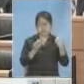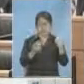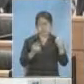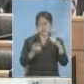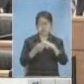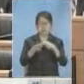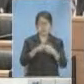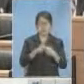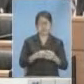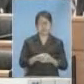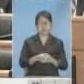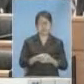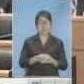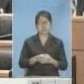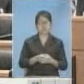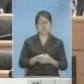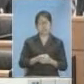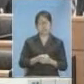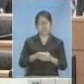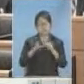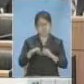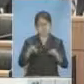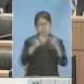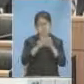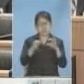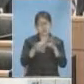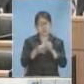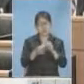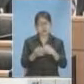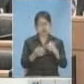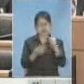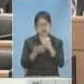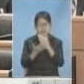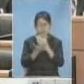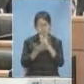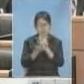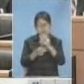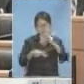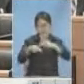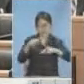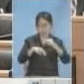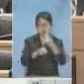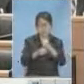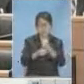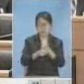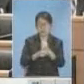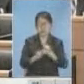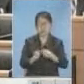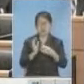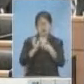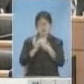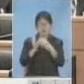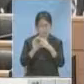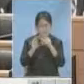ยเฉพาะอย่างยิ่งนะครับในเรื่องของการกระจายอำนาจในของส่วนกลางไปให้กับท้อง